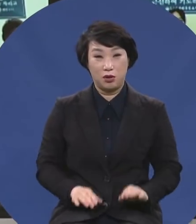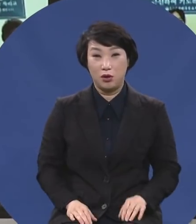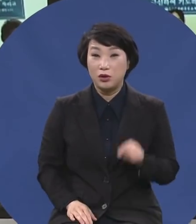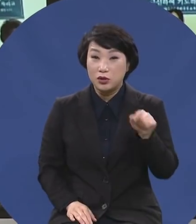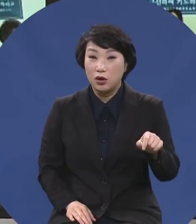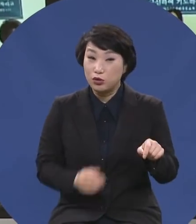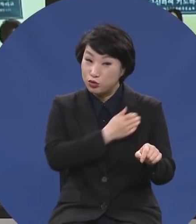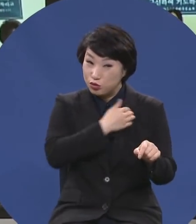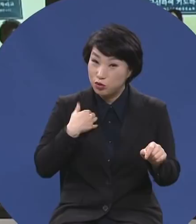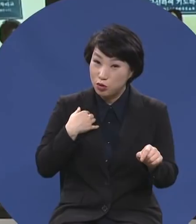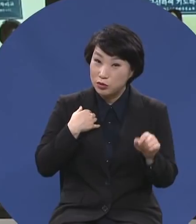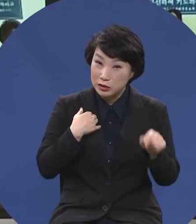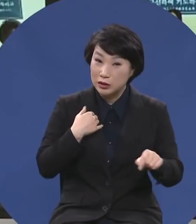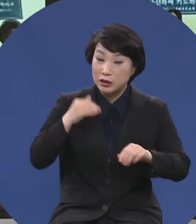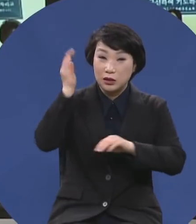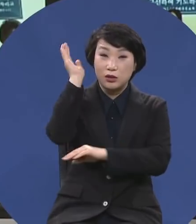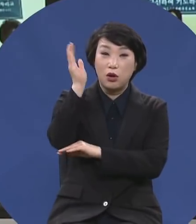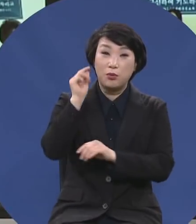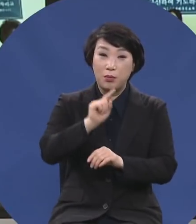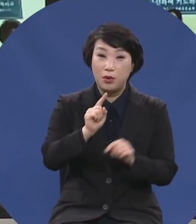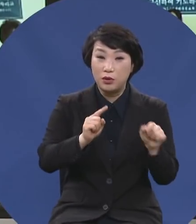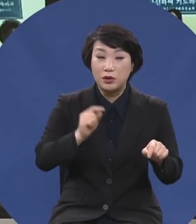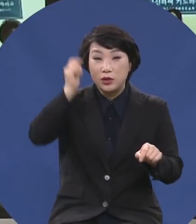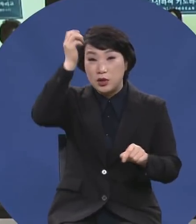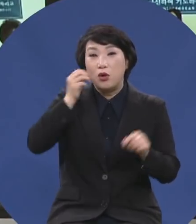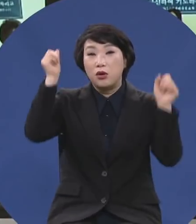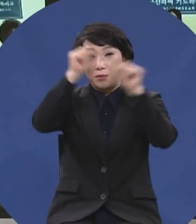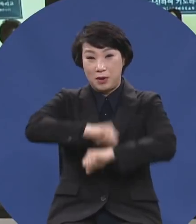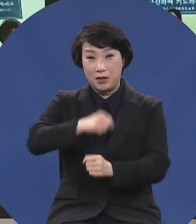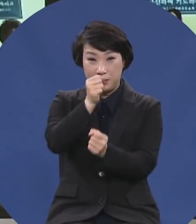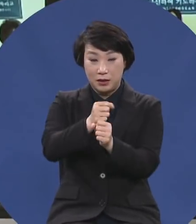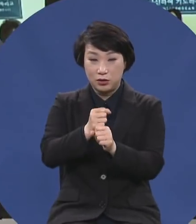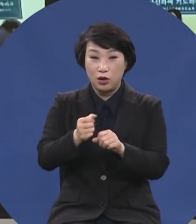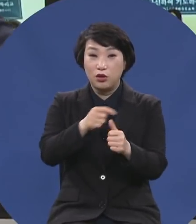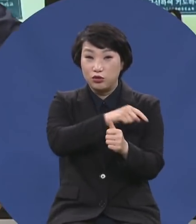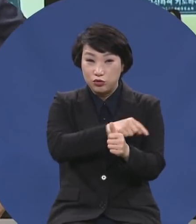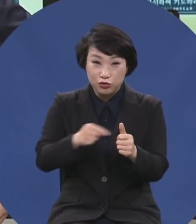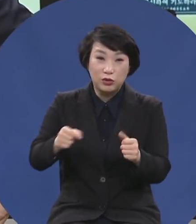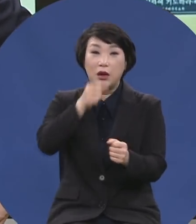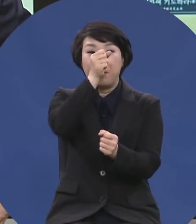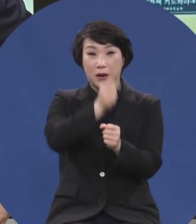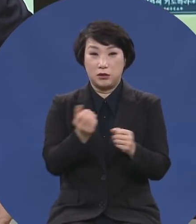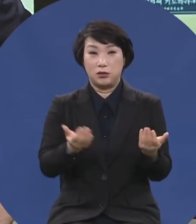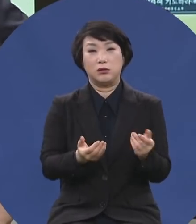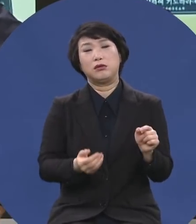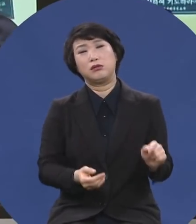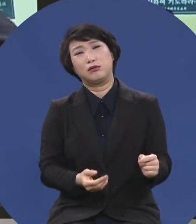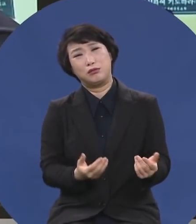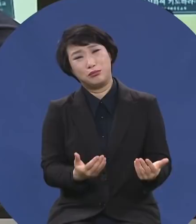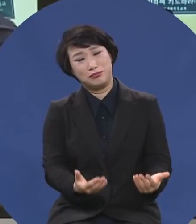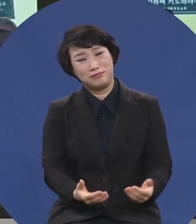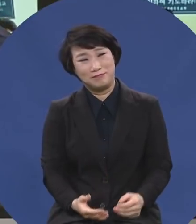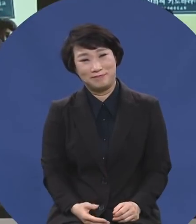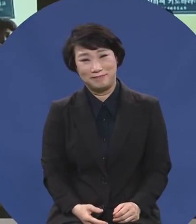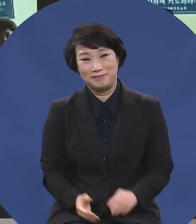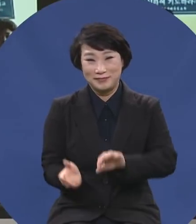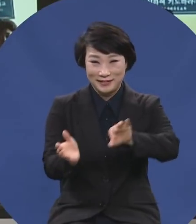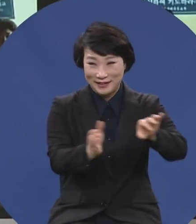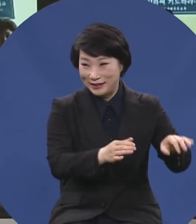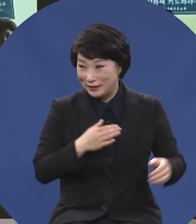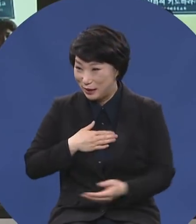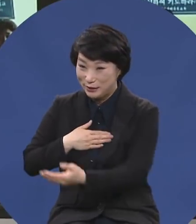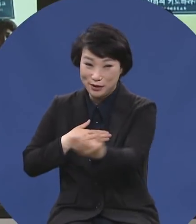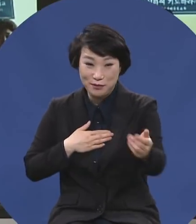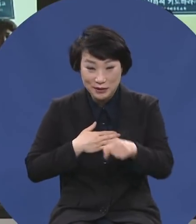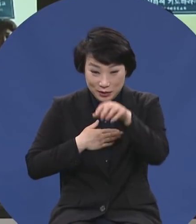여기 충족되는 얘기는 영혼을 망치고 죽이는 소리가 아니고 무엇이냐 그 말이요. 나와 여러분들은